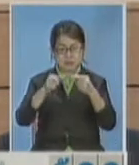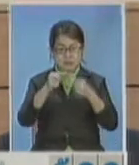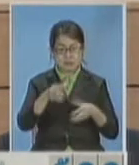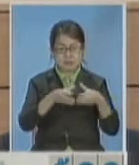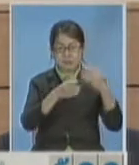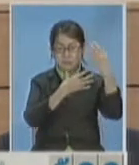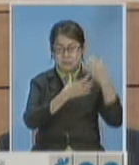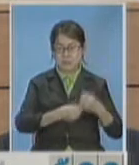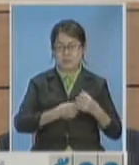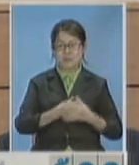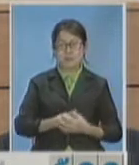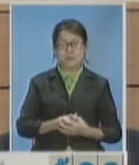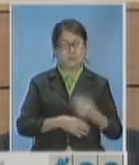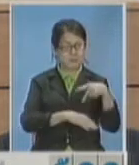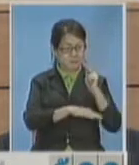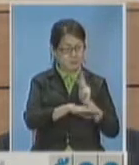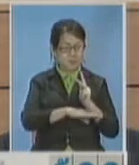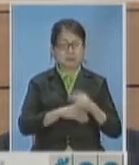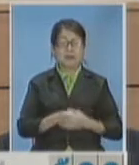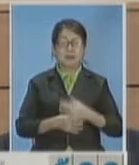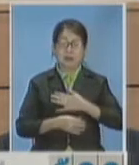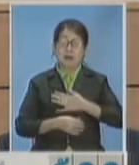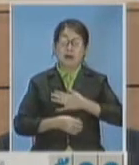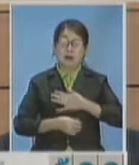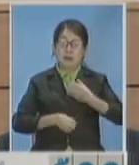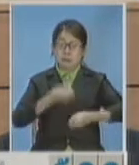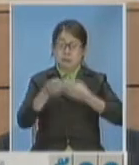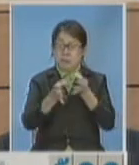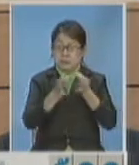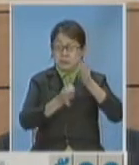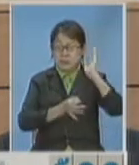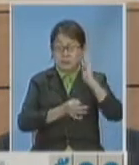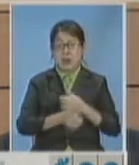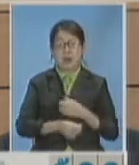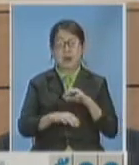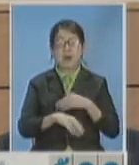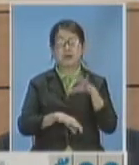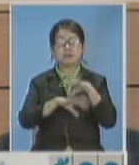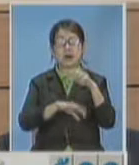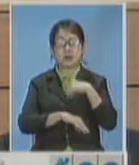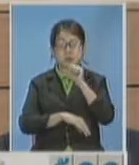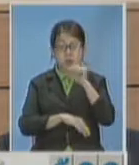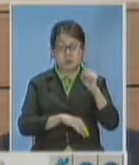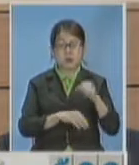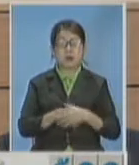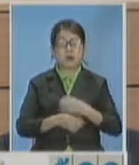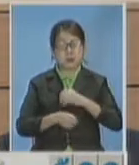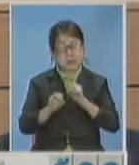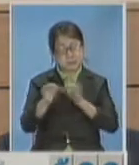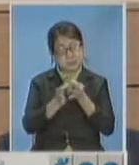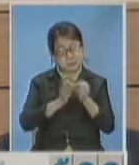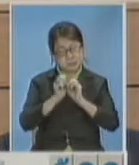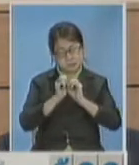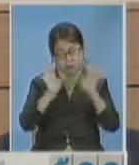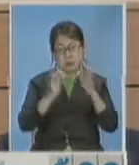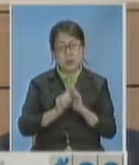าธิปัตย์ท่านประธานครับผมอภิปรายในฐานะสมาชิกสภาผู้แทนราษฎรและต้องการชี้ให้พี่น้องประชาชนทั้งประเทศ